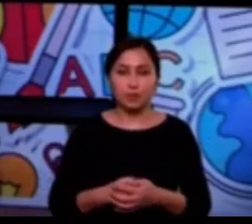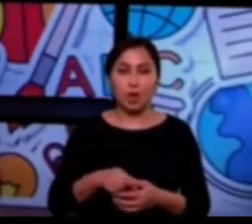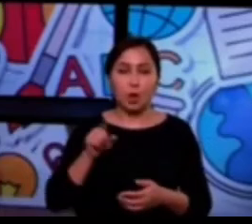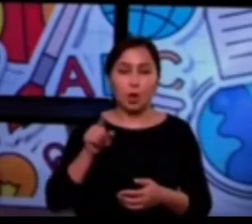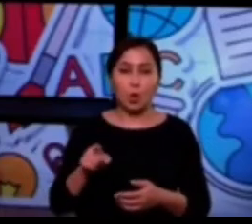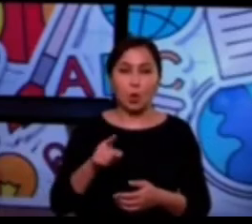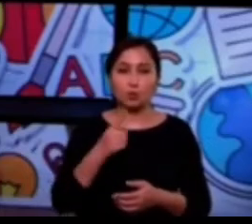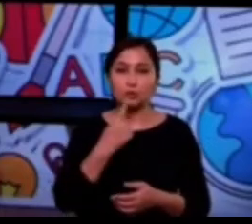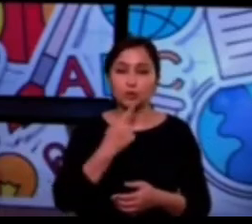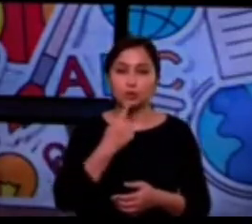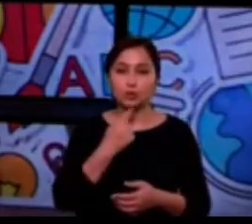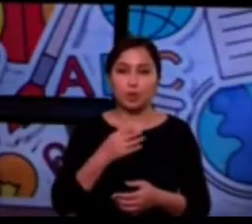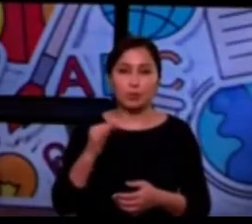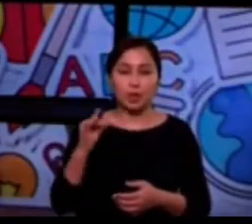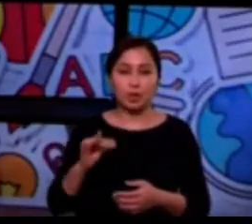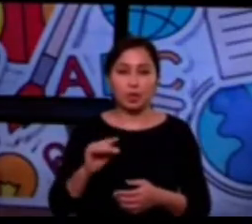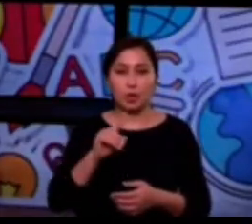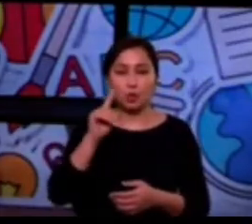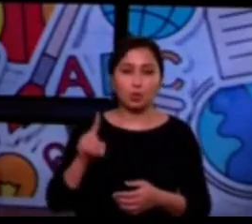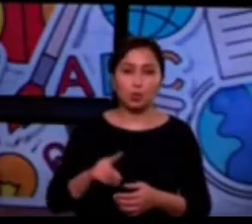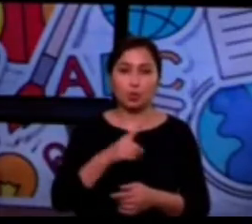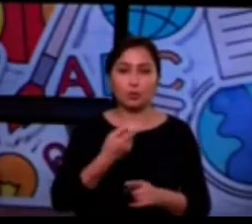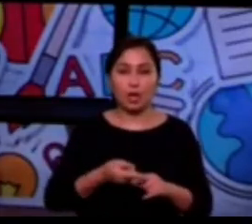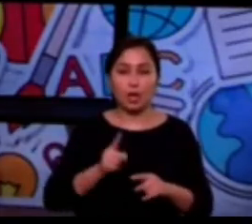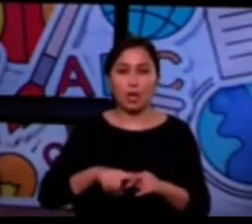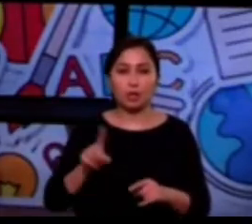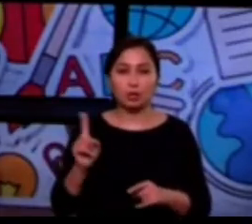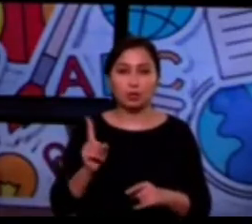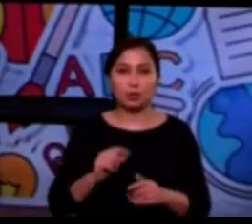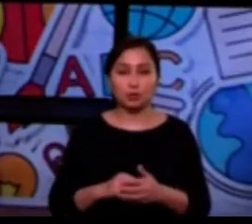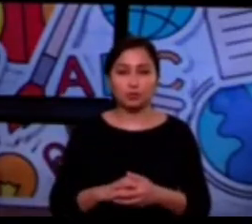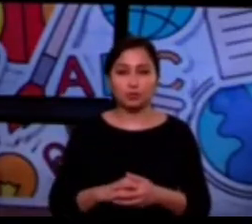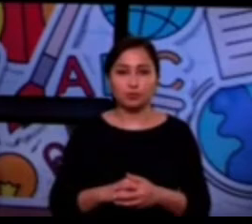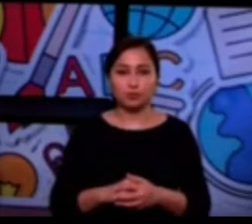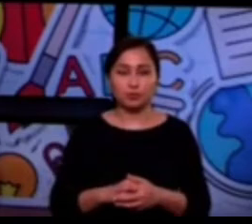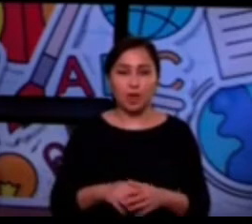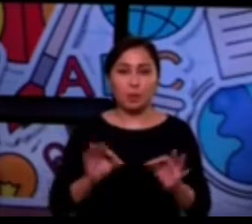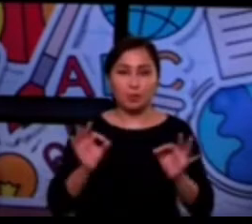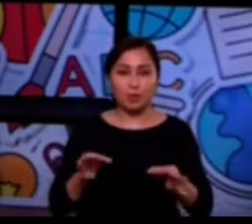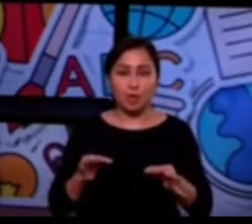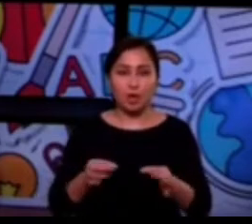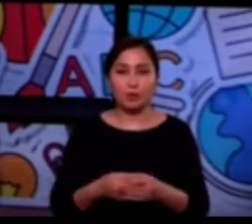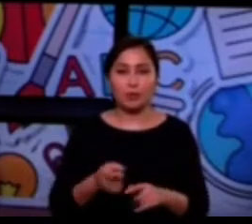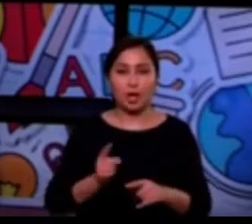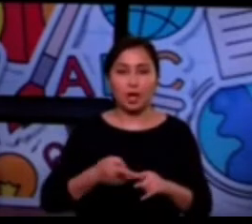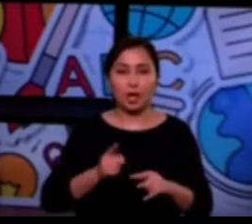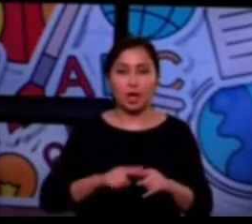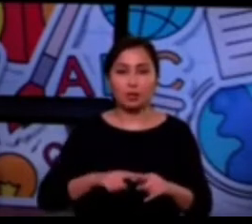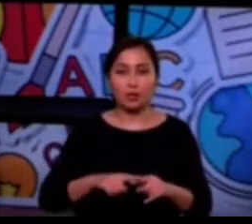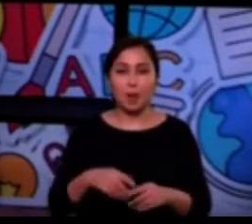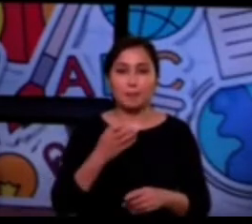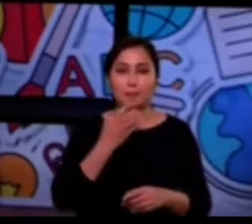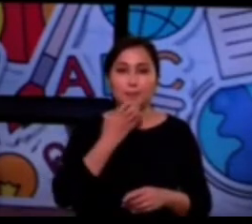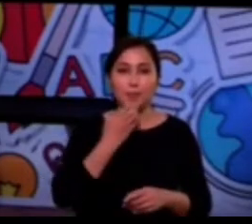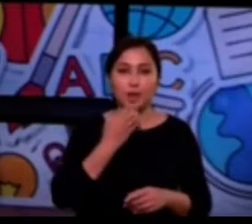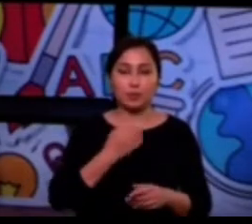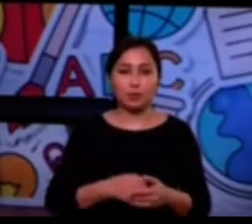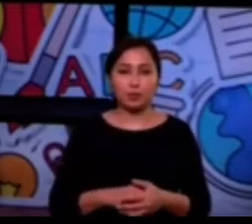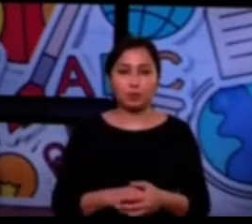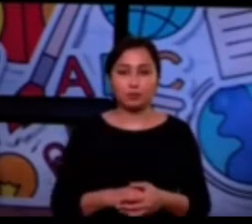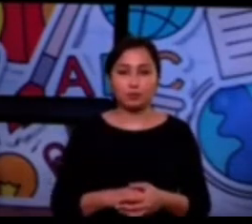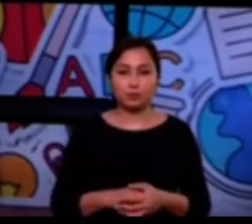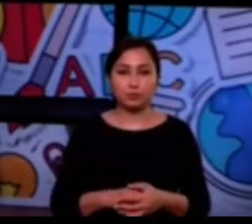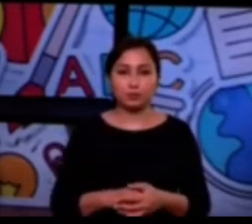Он красный и круглый. А это что? Правильно, это помидор.